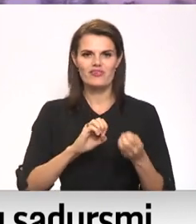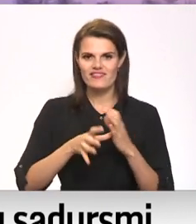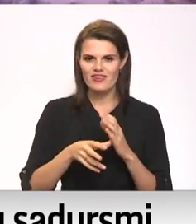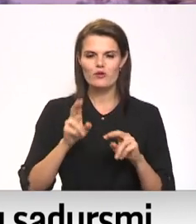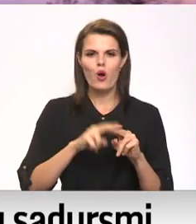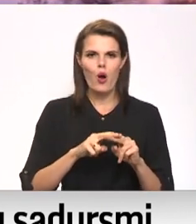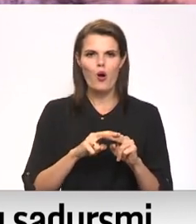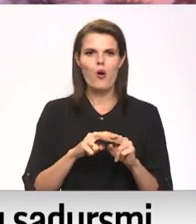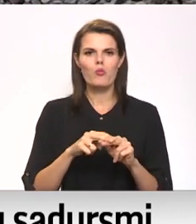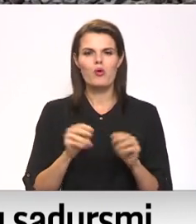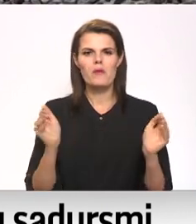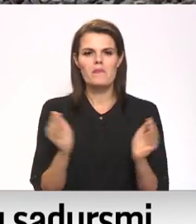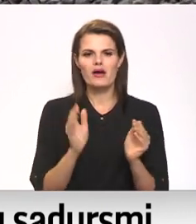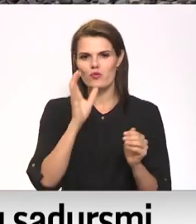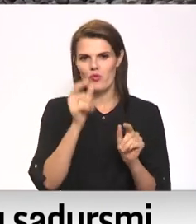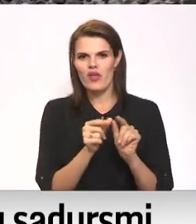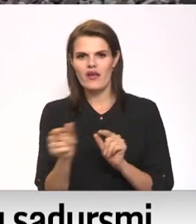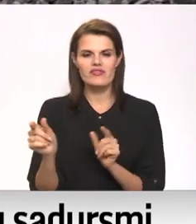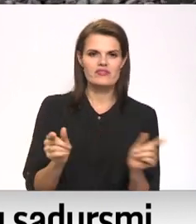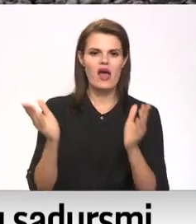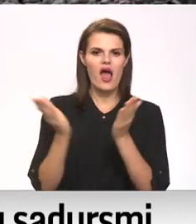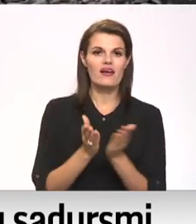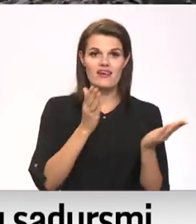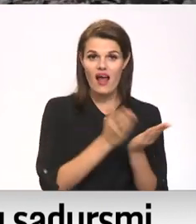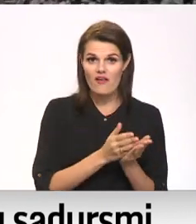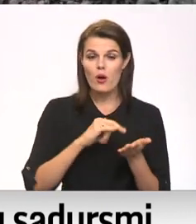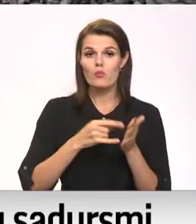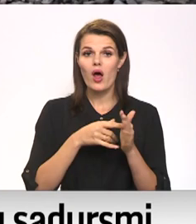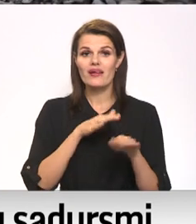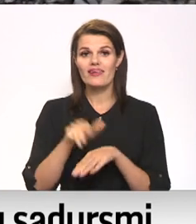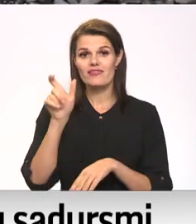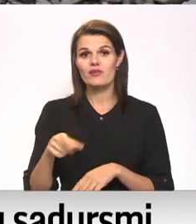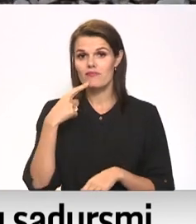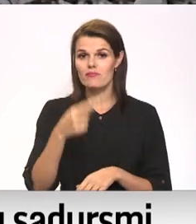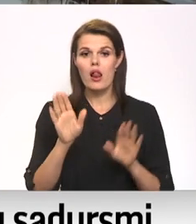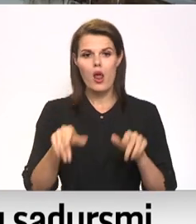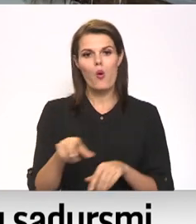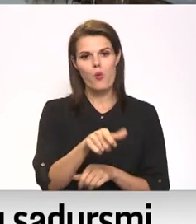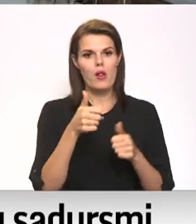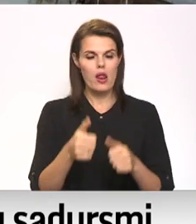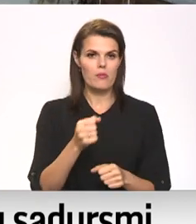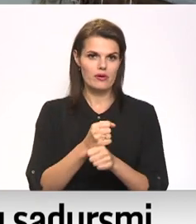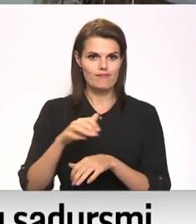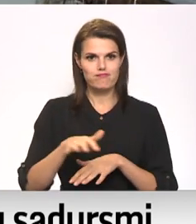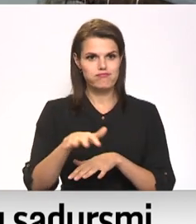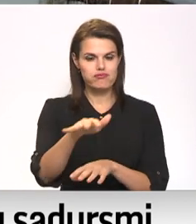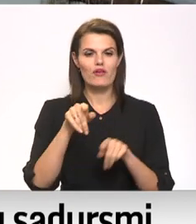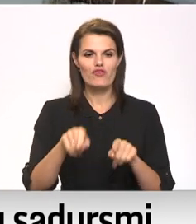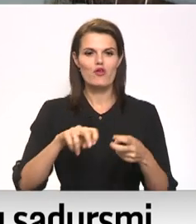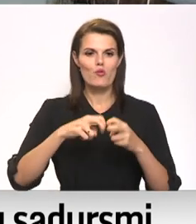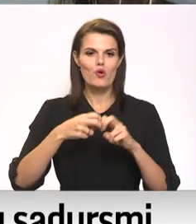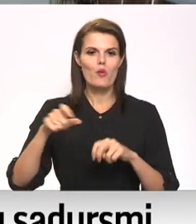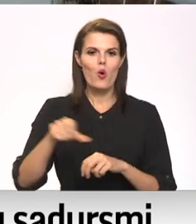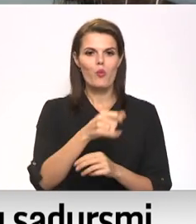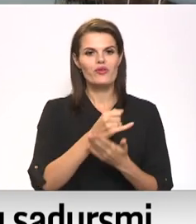maznozīmīgākiem ūdens novadgrāviem. Kā teica projekta īstenotāji, lai nodrošinātu upes funkcionalitāti, tad šādu problemātisko upju